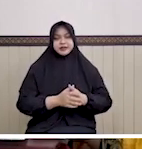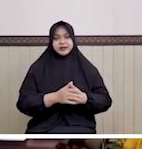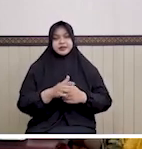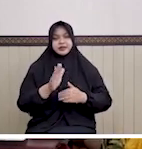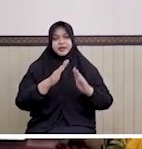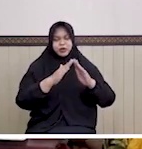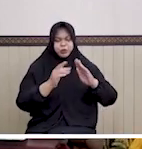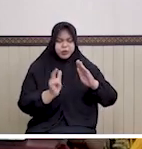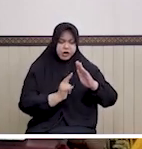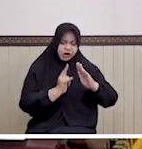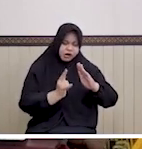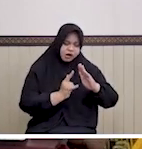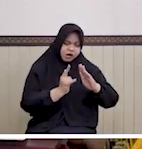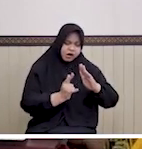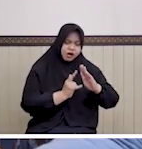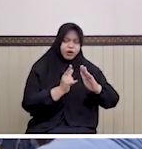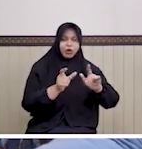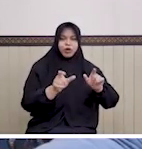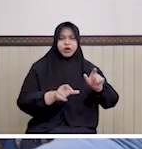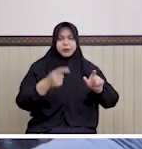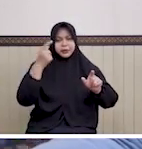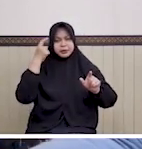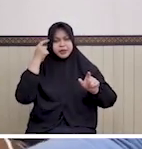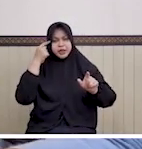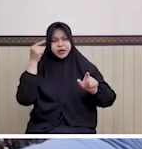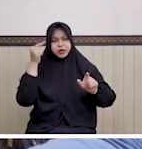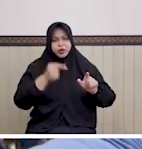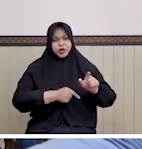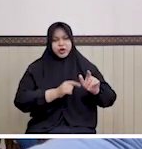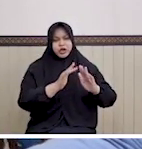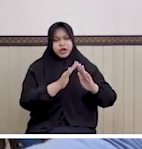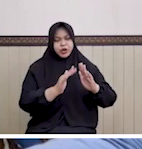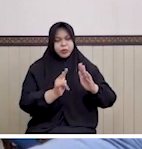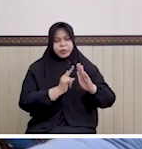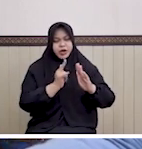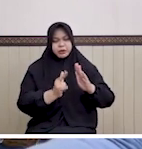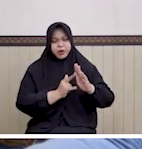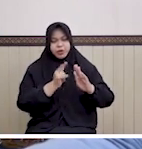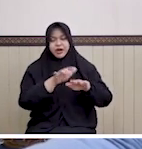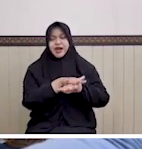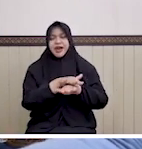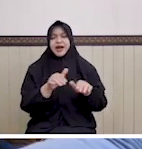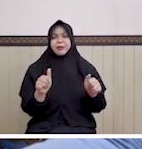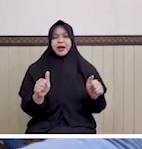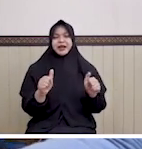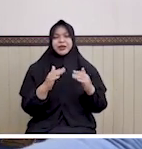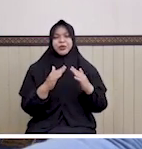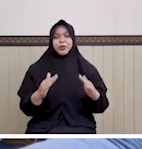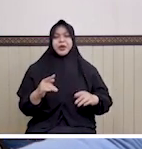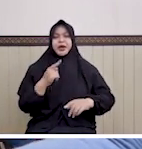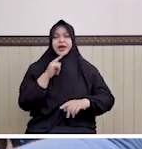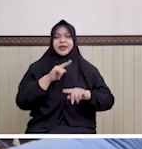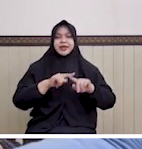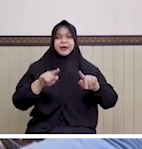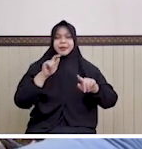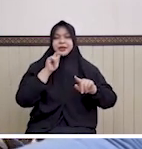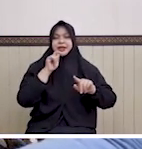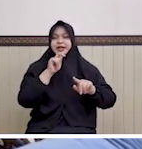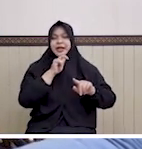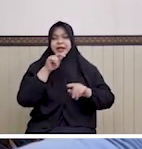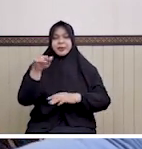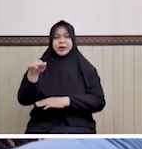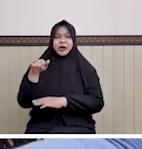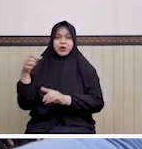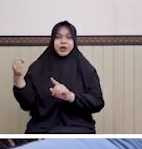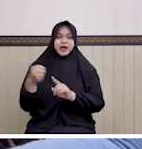keluar rumah mungkin orang akan berpikir bahwa dengan tidak pernah keluar rumah itu aman ya di rumah tapi ternyata pelaku